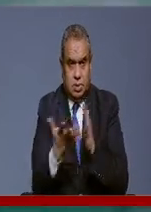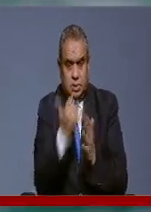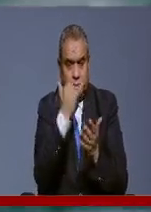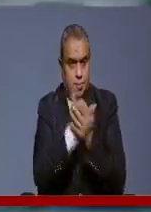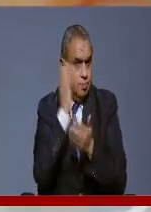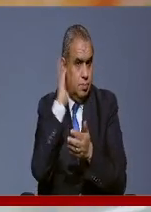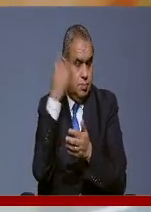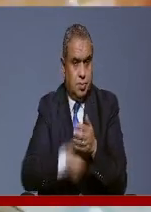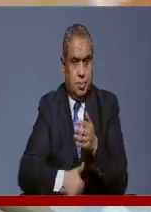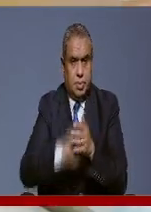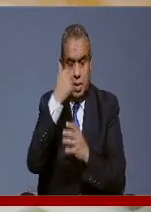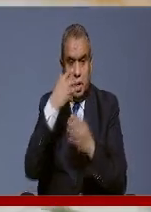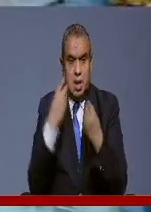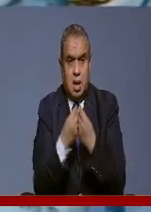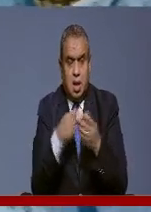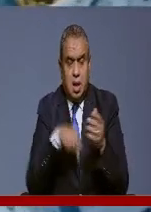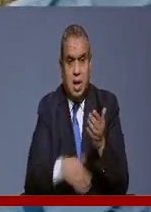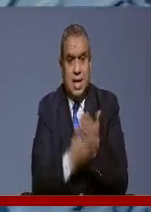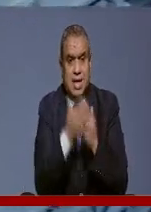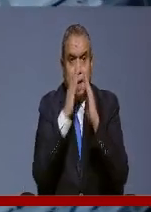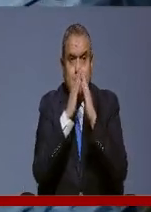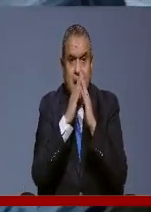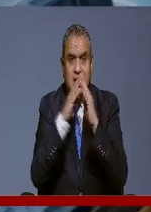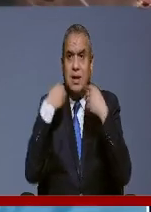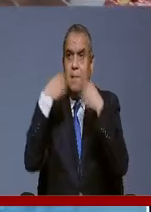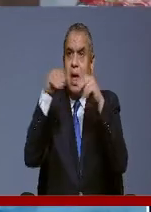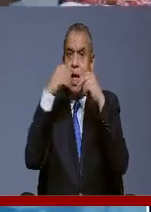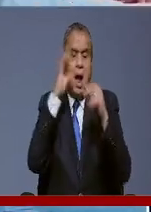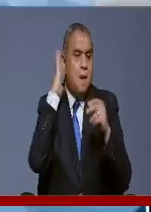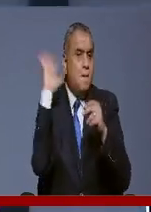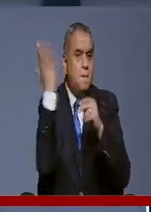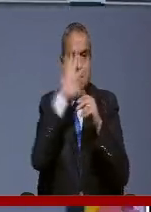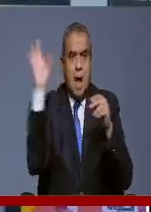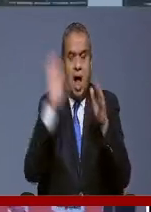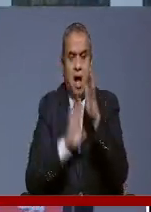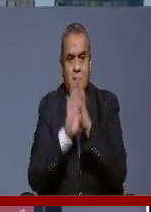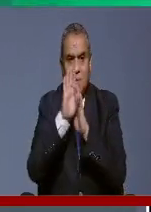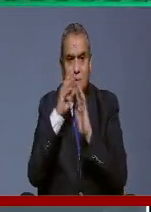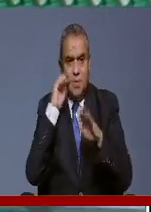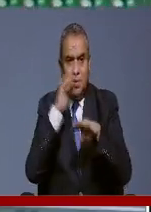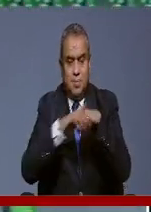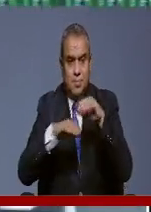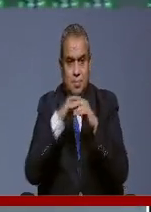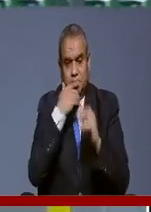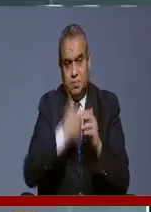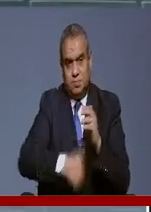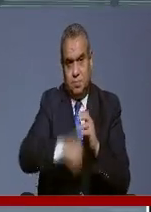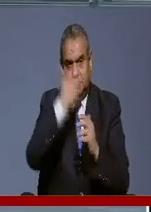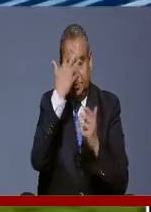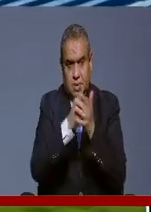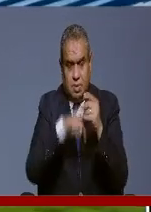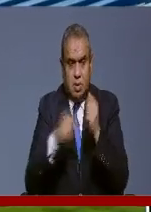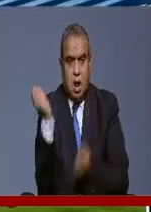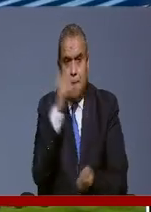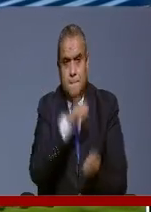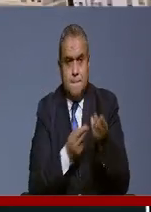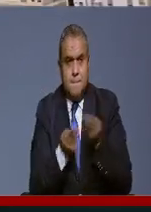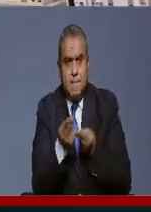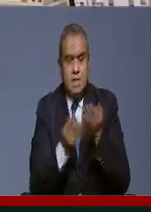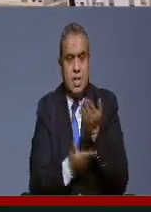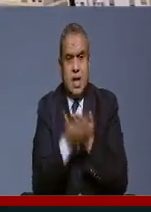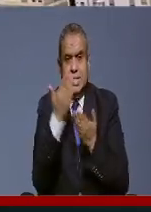المنتج المصري يقدر ينافس في كل دول العالم وشفنا نتيجه قرارنا في كل مصنع ومنتج مصري طلع